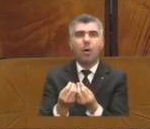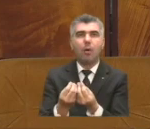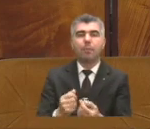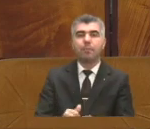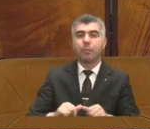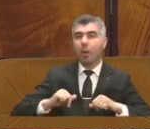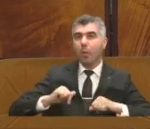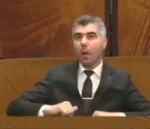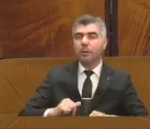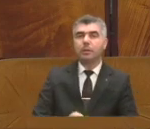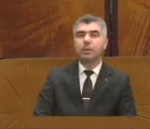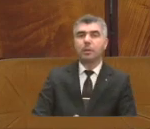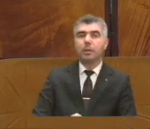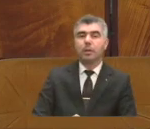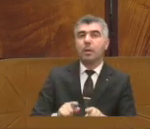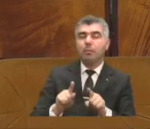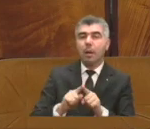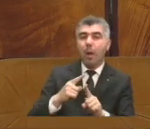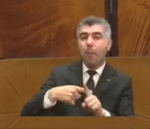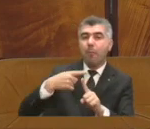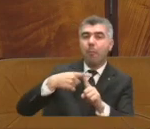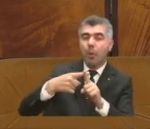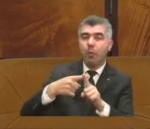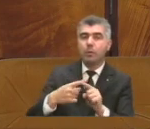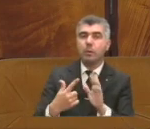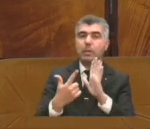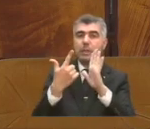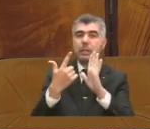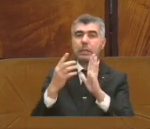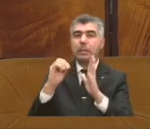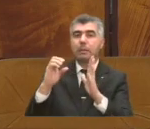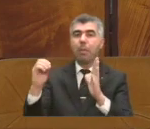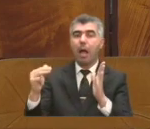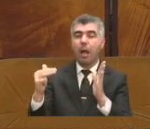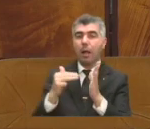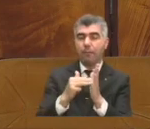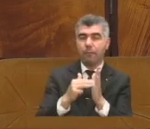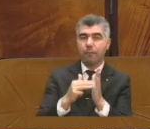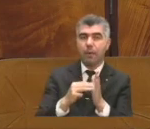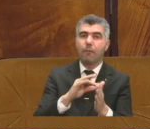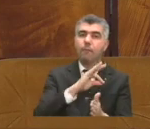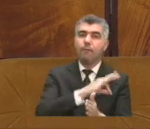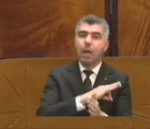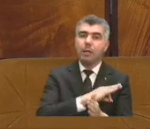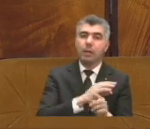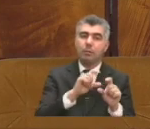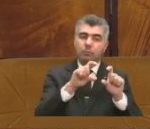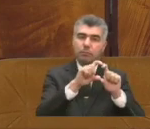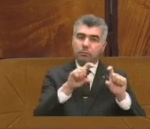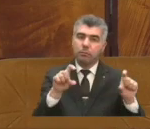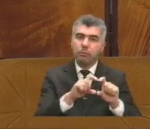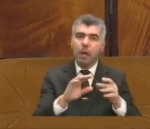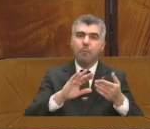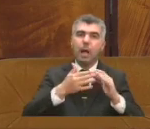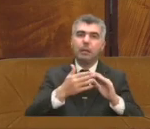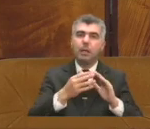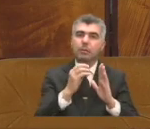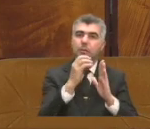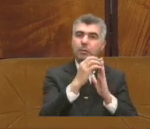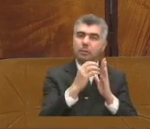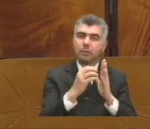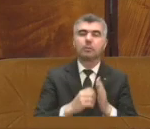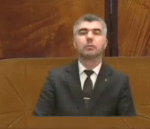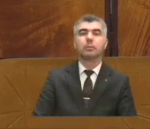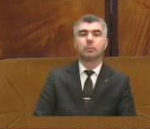السيد الوزير كنسجلوا أنه أكثر من 7000 مستفيد اللي تسجلوا في المنصة ديال هذا البرنامج. من جهة